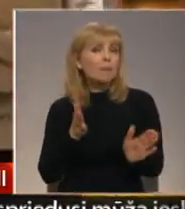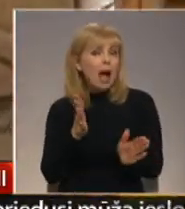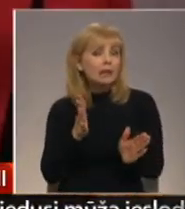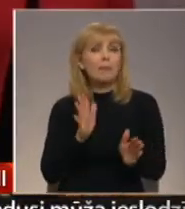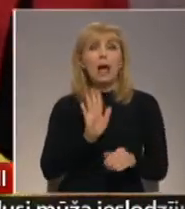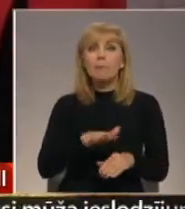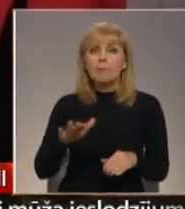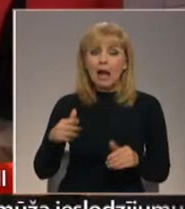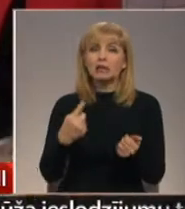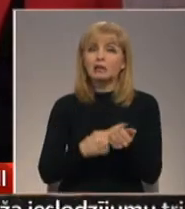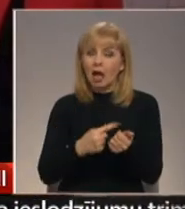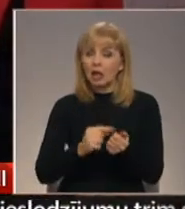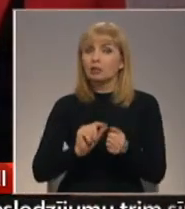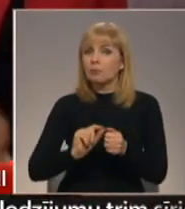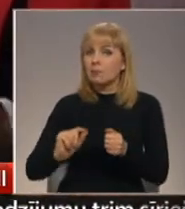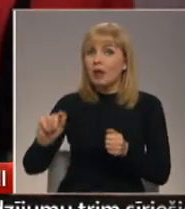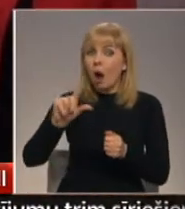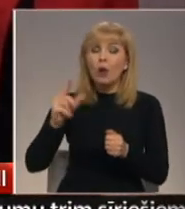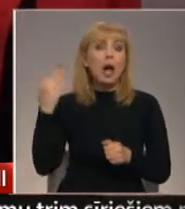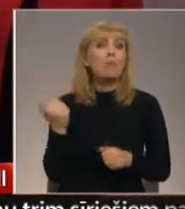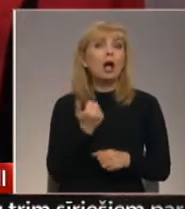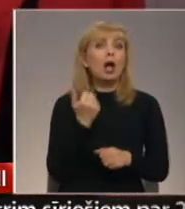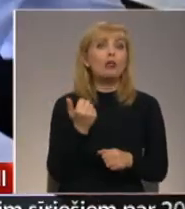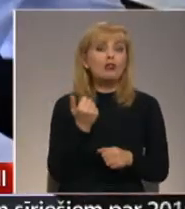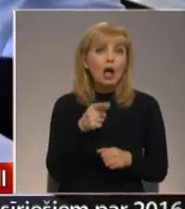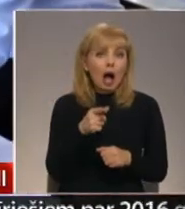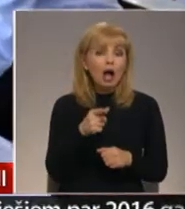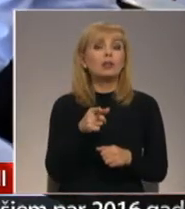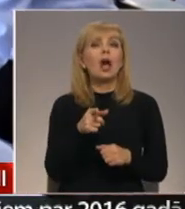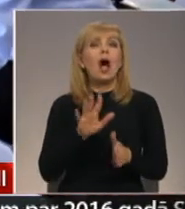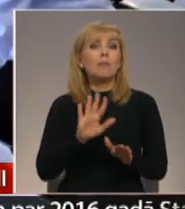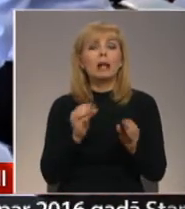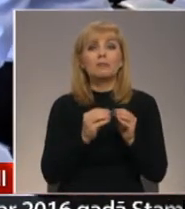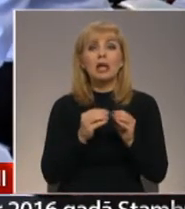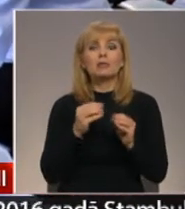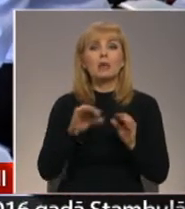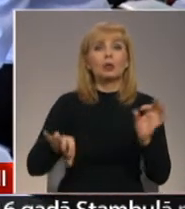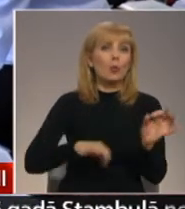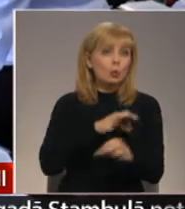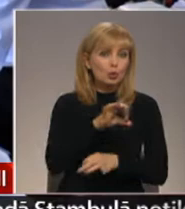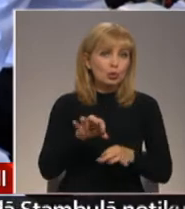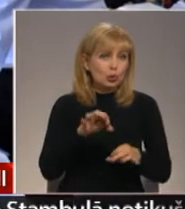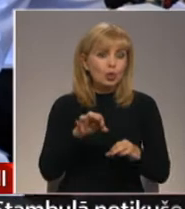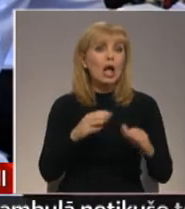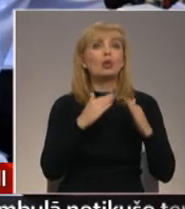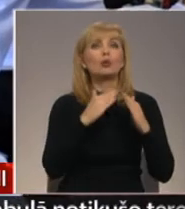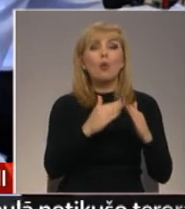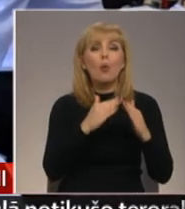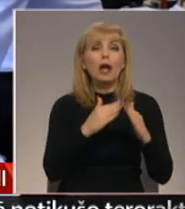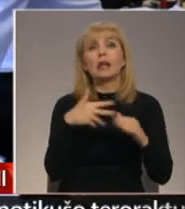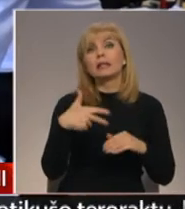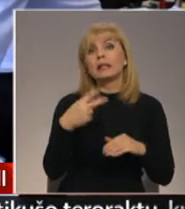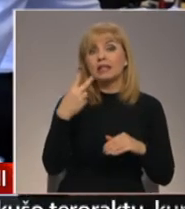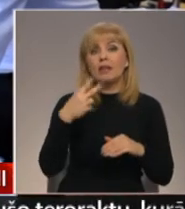bērnu skaits turpinās pieaugt. Tāpēc pagājušajā gadā uzpriektēta jauna ap 10 000 kvadrātmetru liela skolas ēka